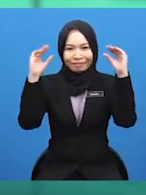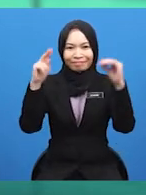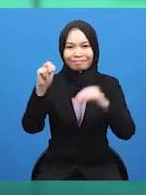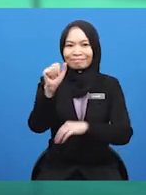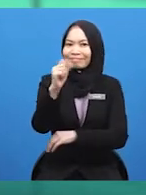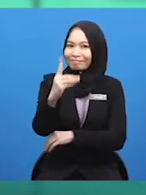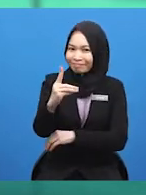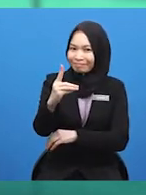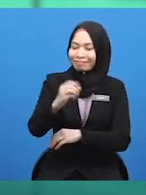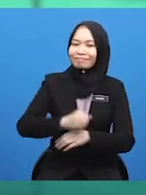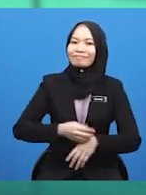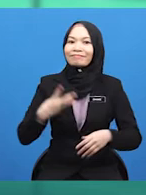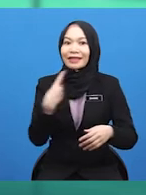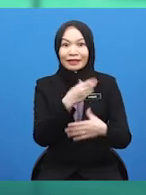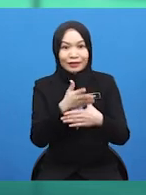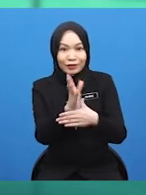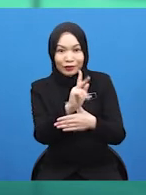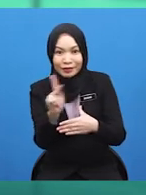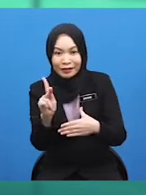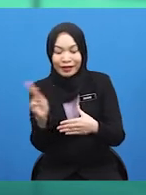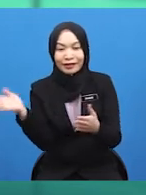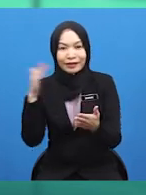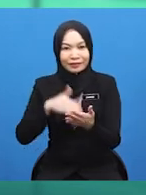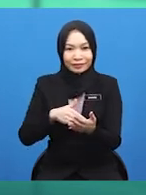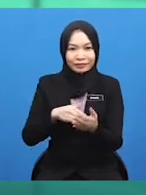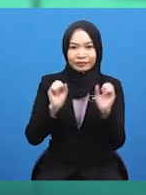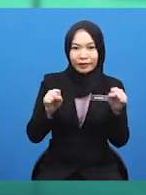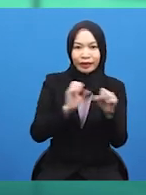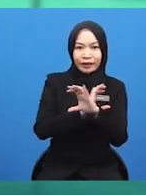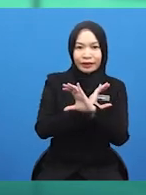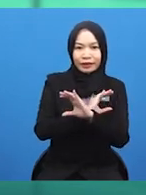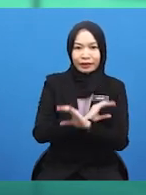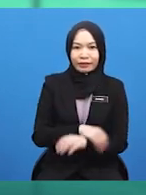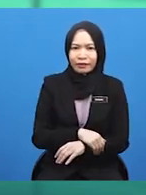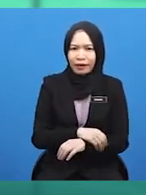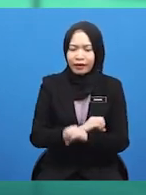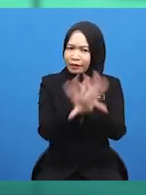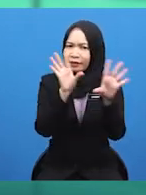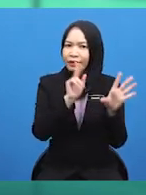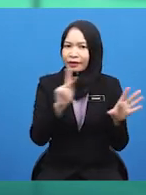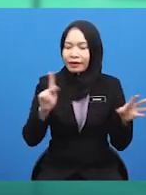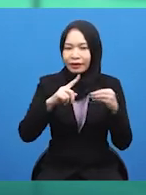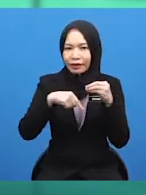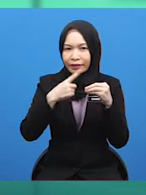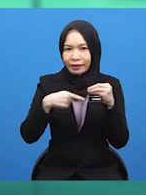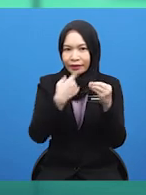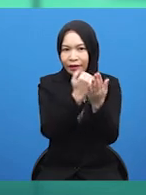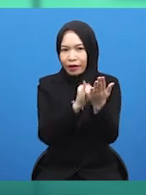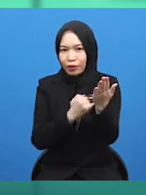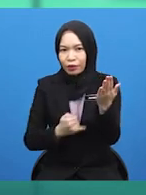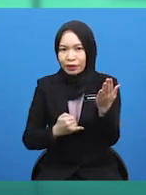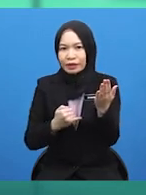sebenarnya kita akan teruskan lagi, tetapi kali ini boleh tak cikgu terangkan pula berkaitan dengan lukisan perekaan? Tadi